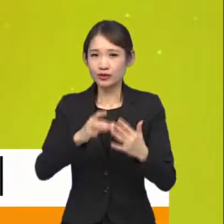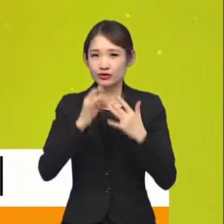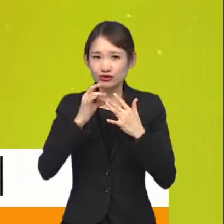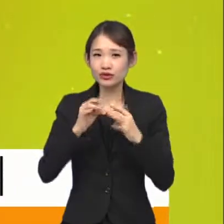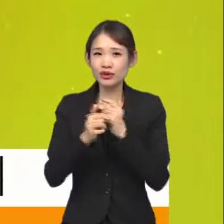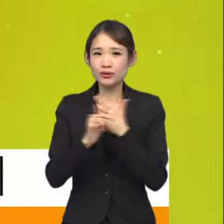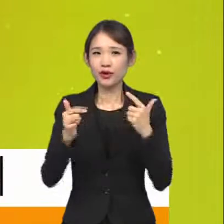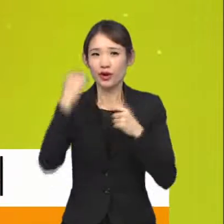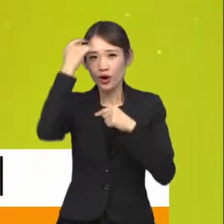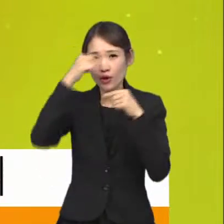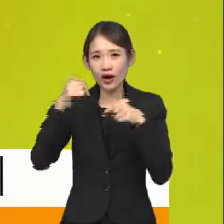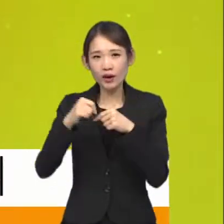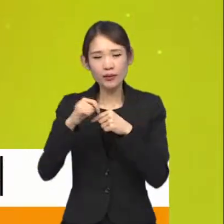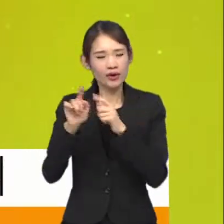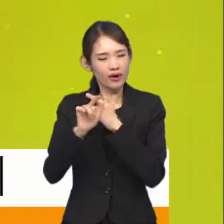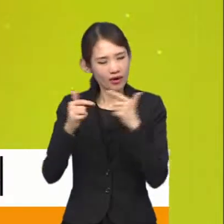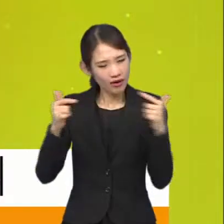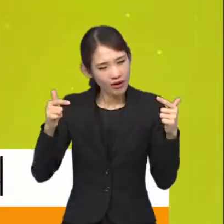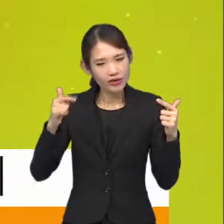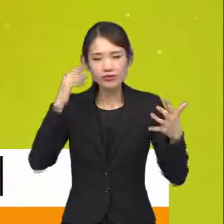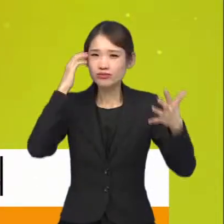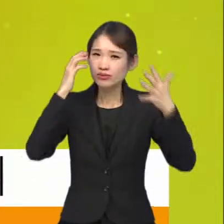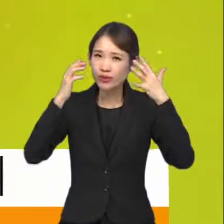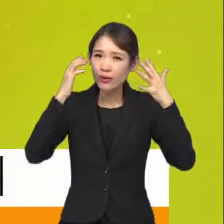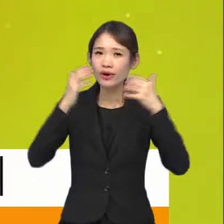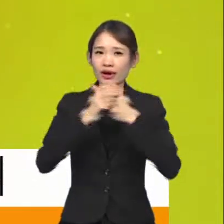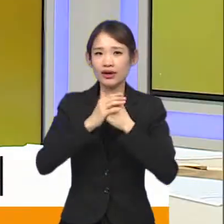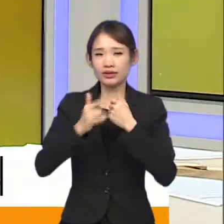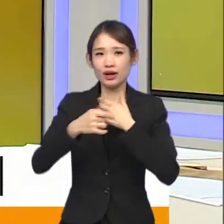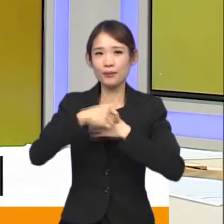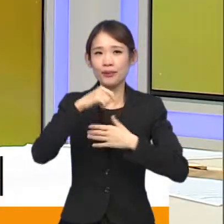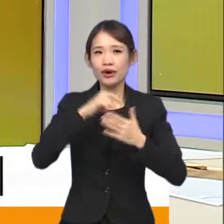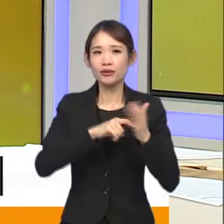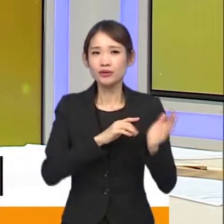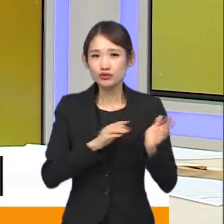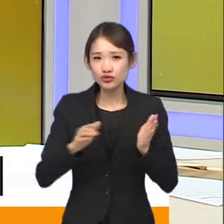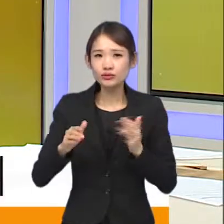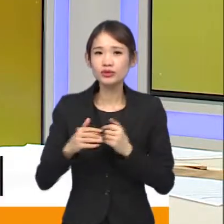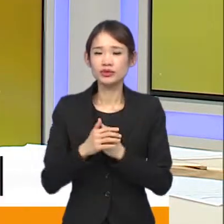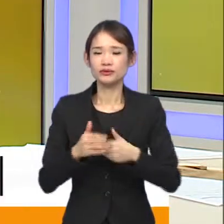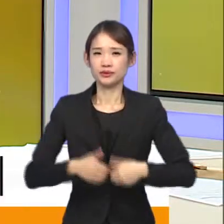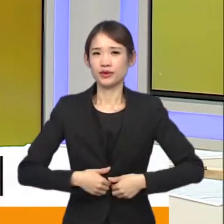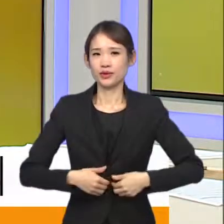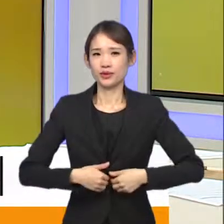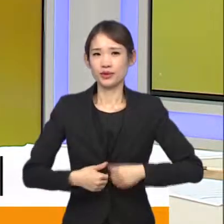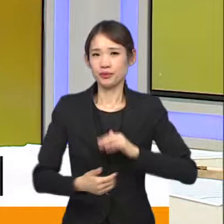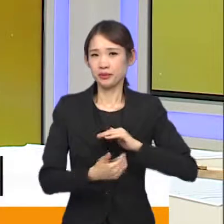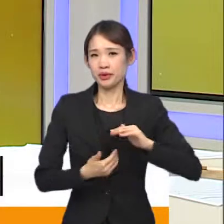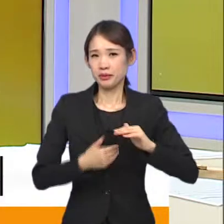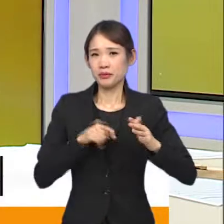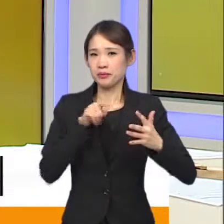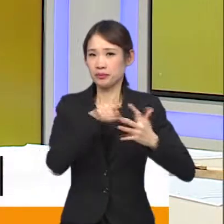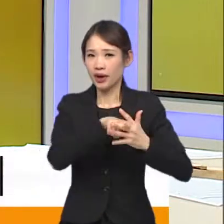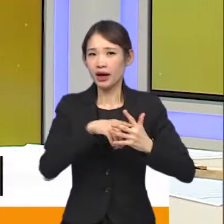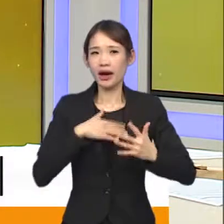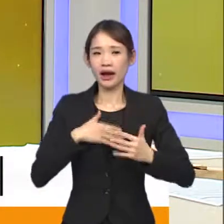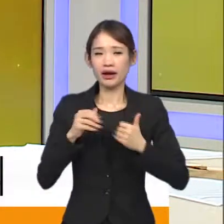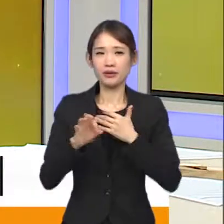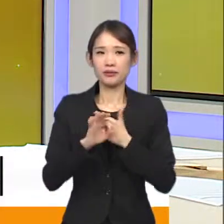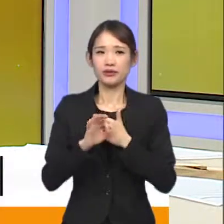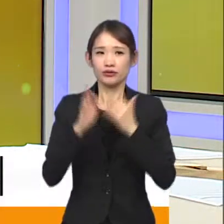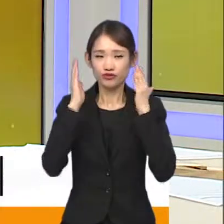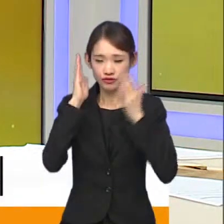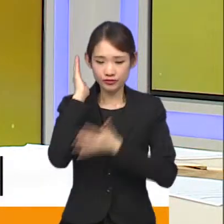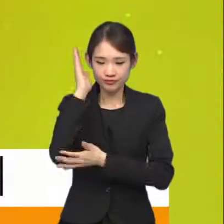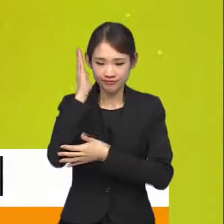b 라든지 이런 줘 뭐 썼네요 근데 이때 그 좀 마음의 준비가 된 친구들 그런 것들을 예상했던 친구들은 수업